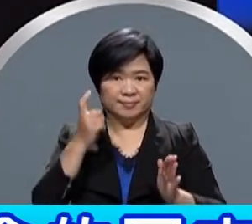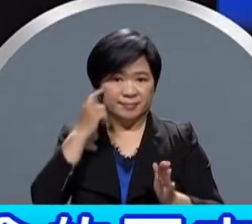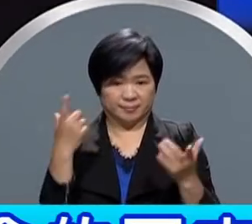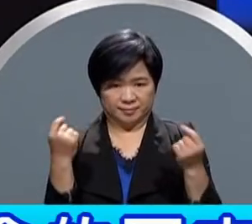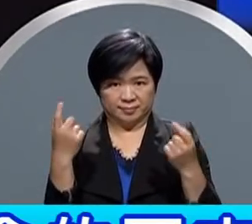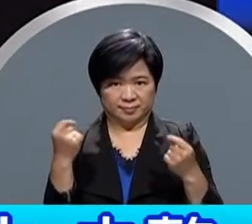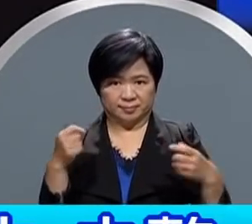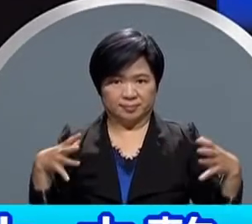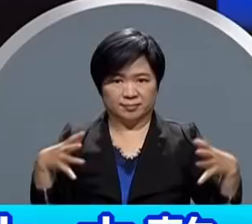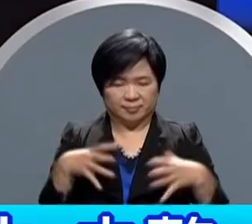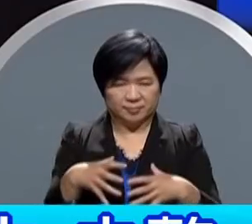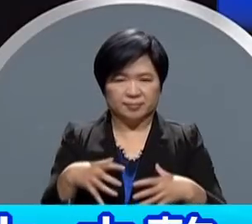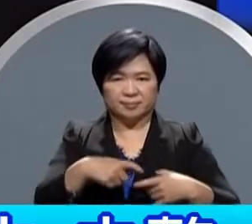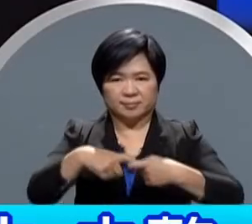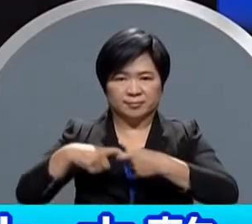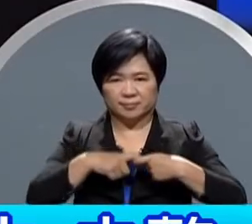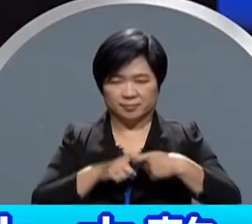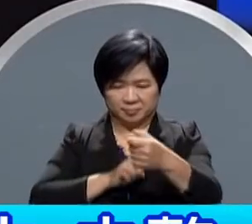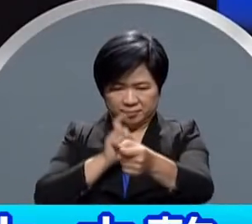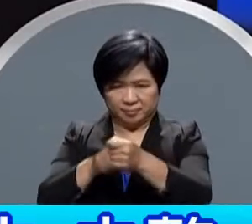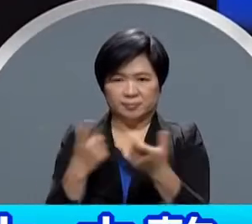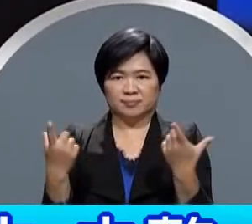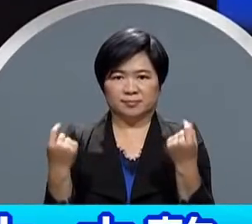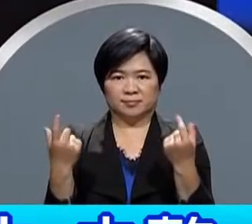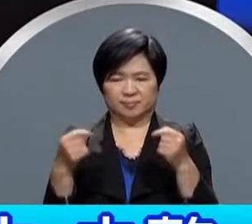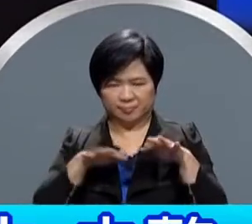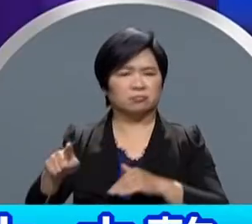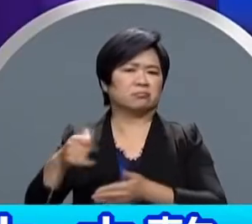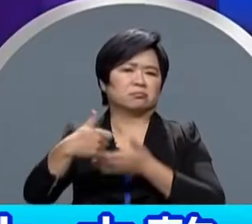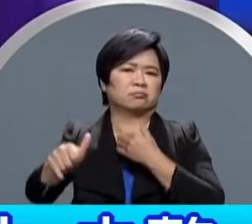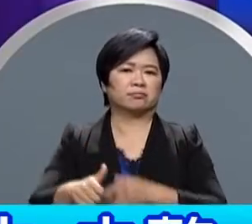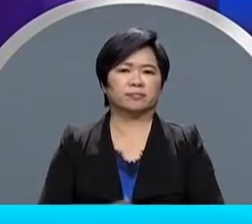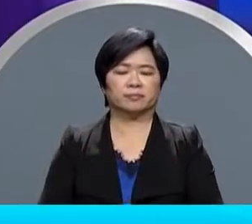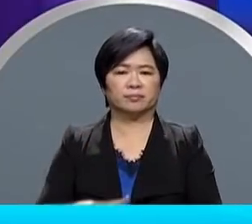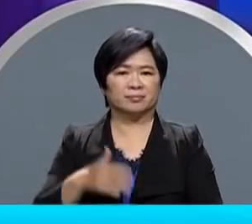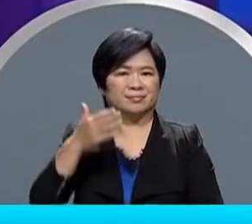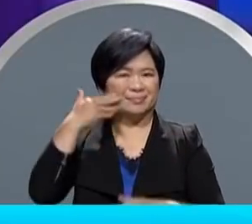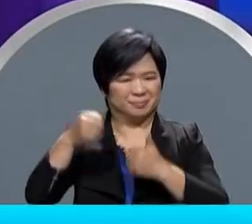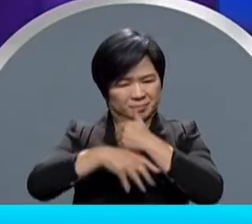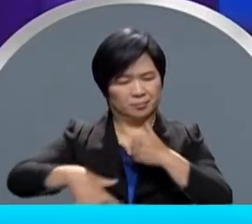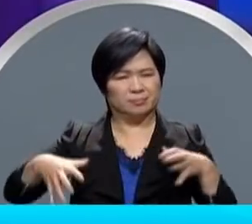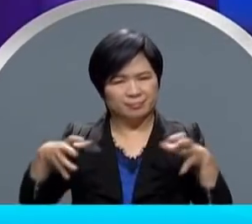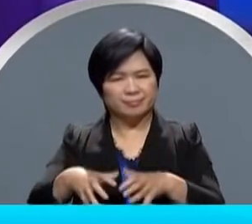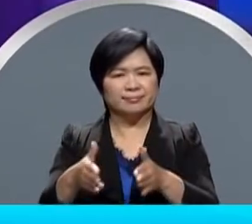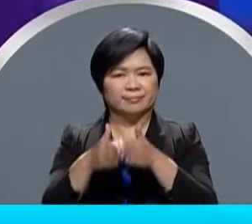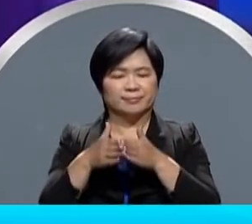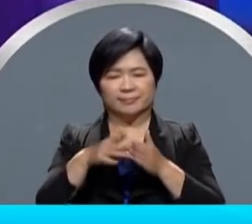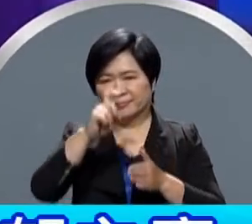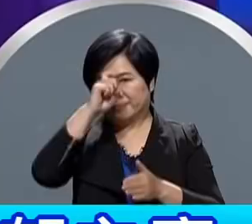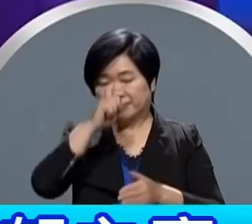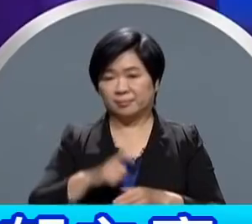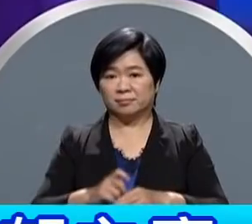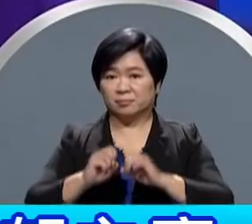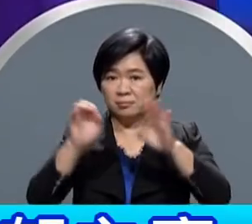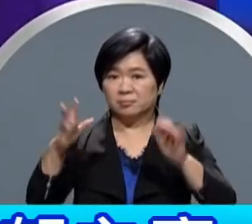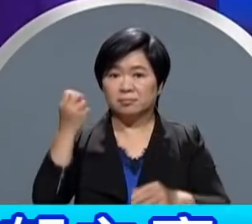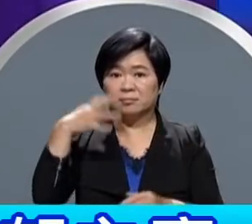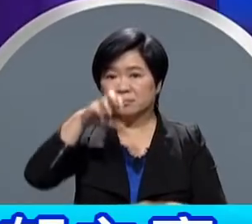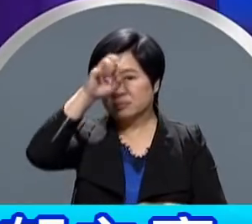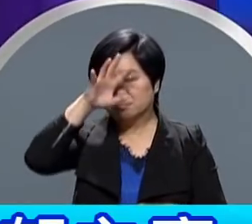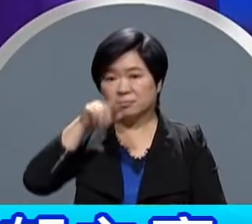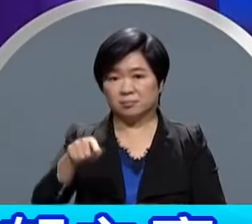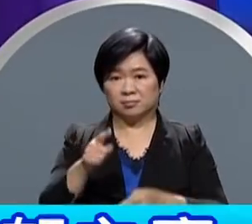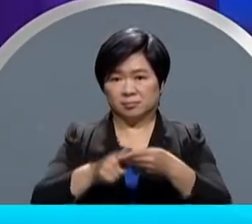同志，大家往同一个目标去迈路去整。 泛蓝一定要团结，也希望甚至呼吁新党的郁主